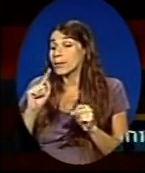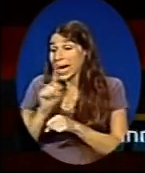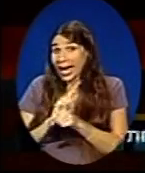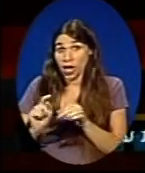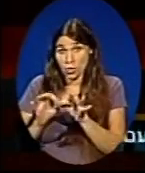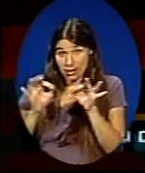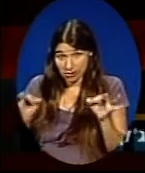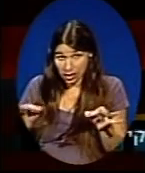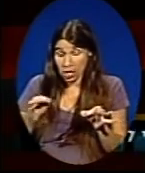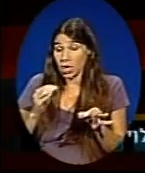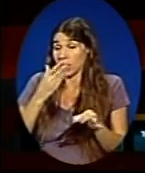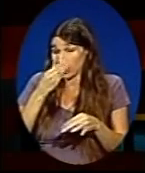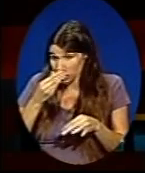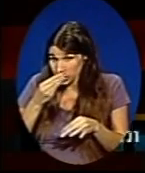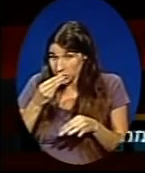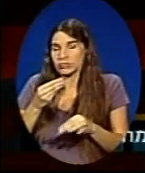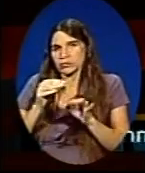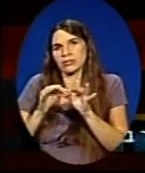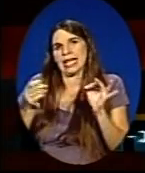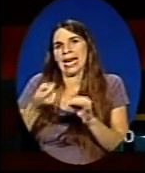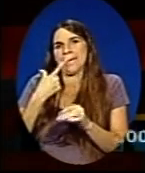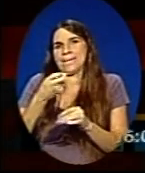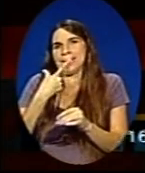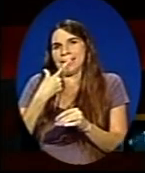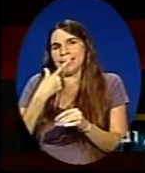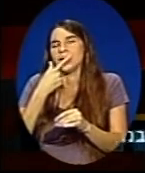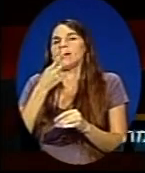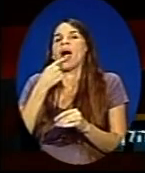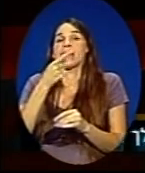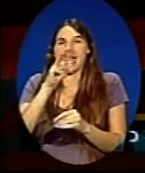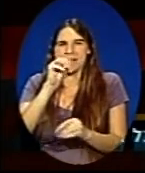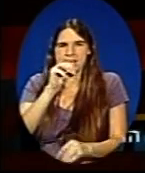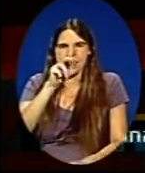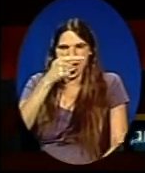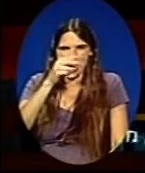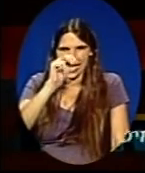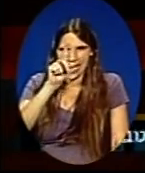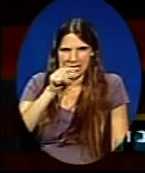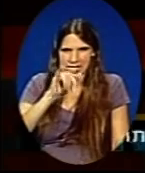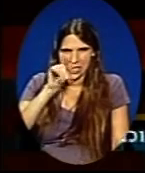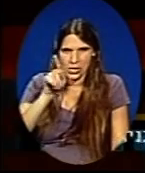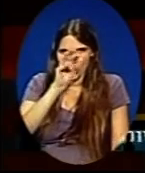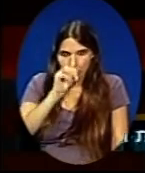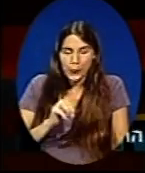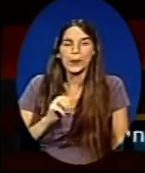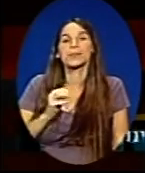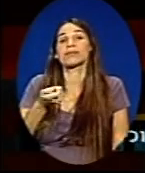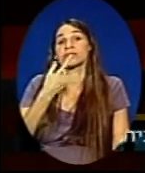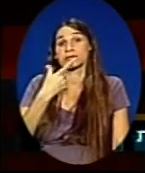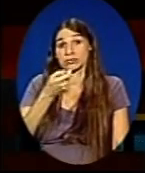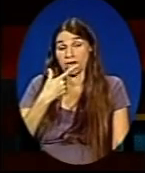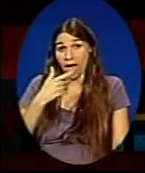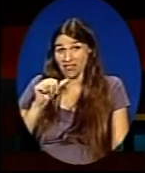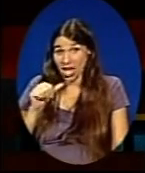מהרגע שהסימפטום הראשון קורה. אגב, מה שאמרתם מקודם, מגנזיום ודברים אחרים, נטילה של אבץ במינון גבוה לאורך זמן, עלולה